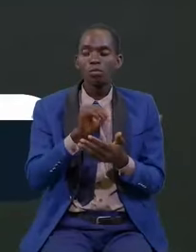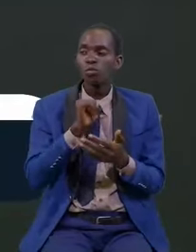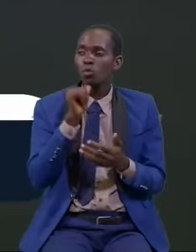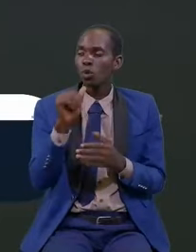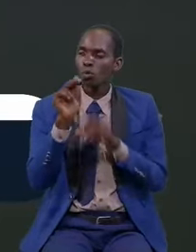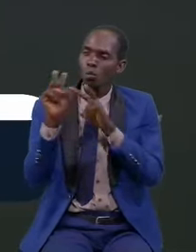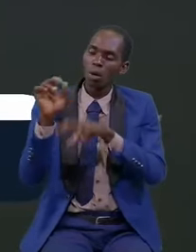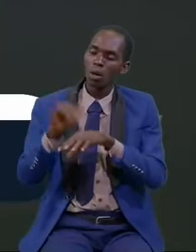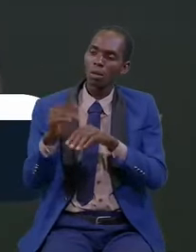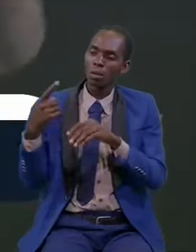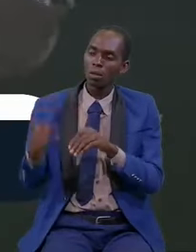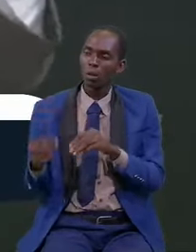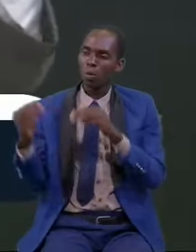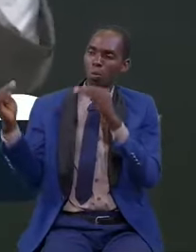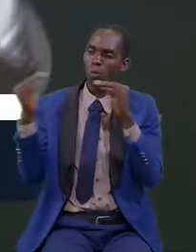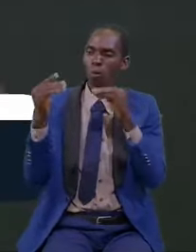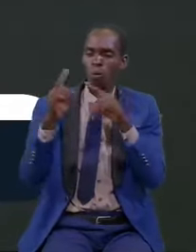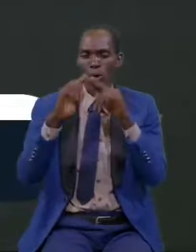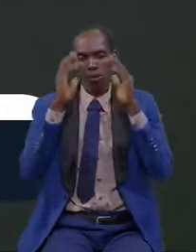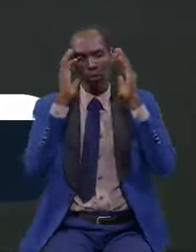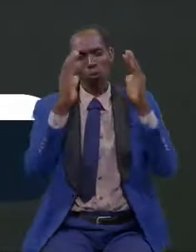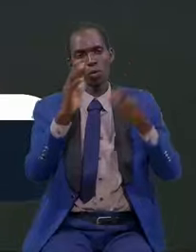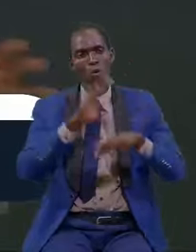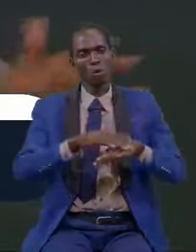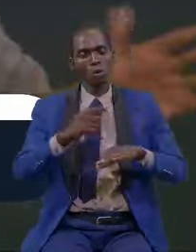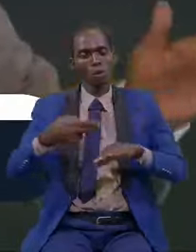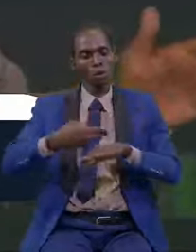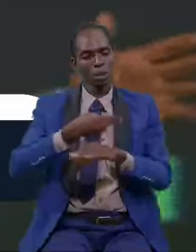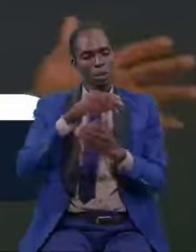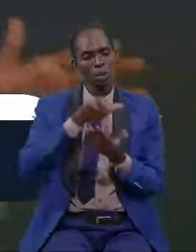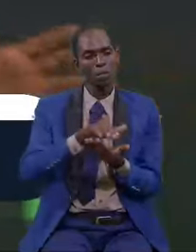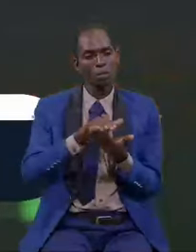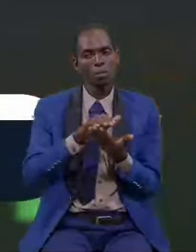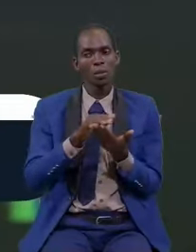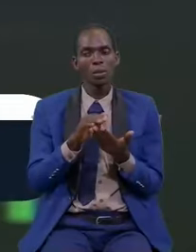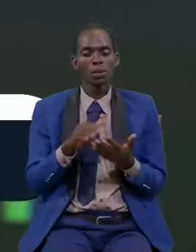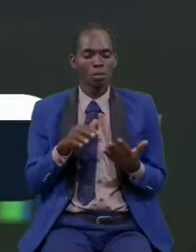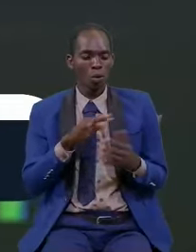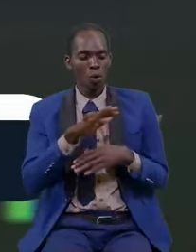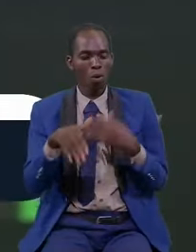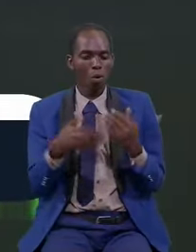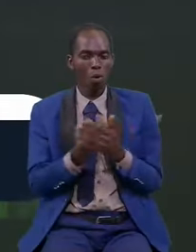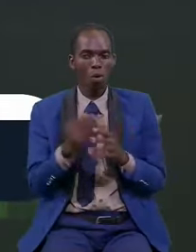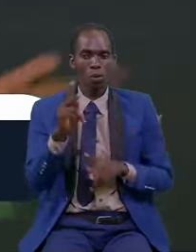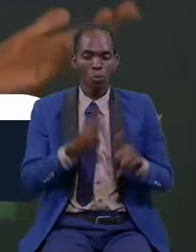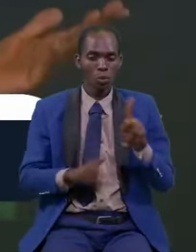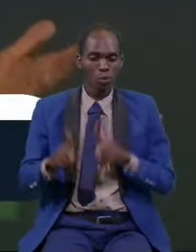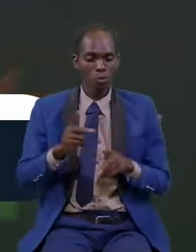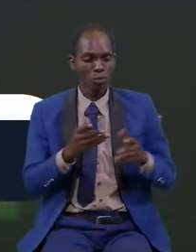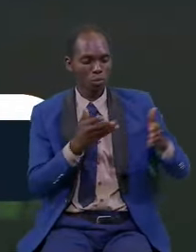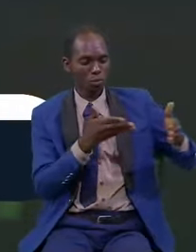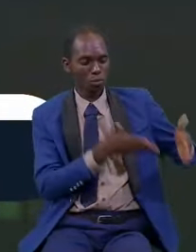Nous ne regardons pas le combat, mais nous regardons l'agneau. Ils, ces gens, du côté de